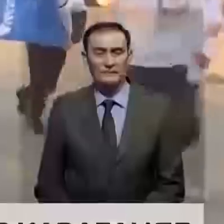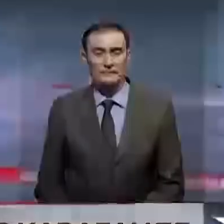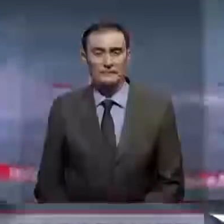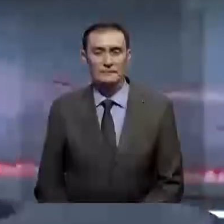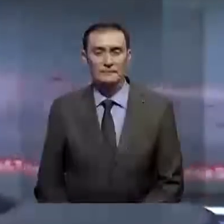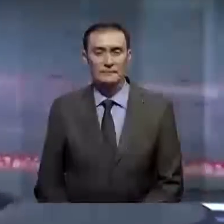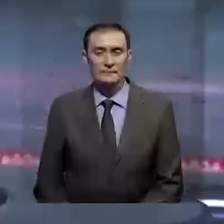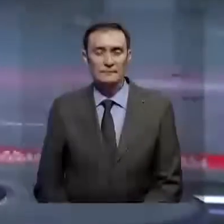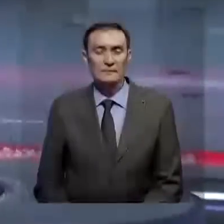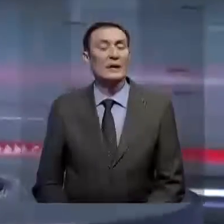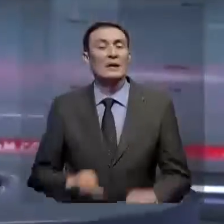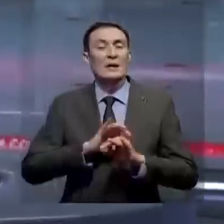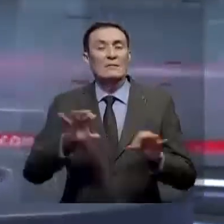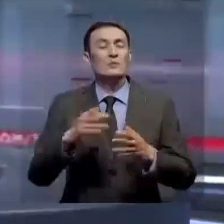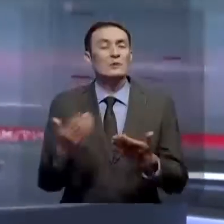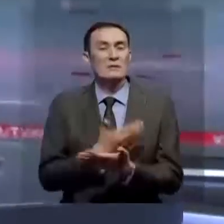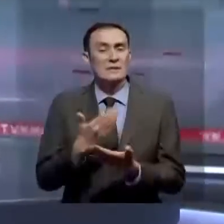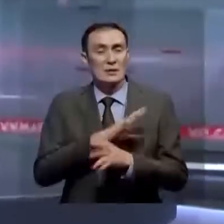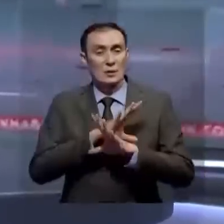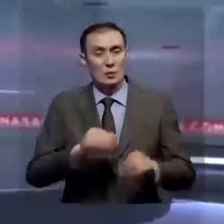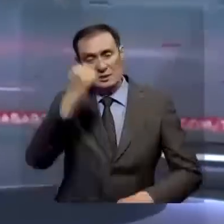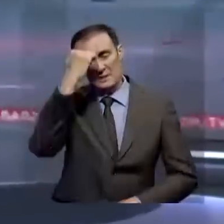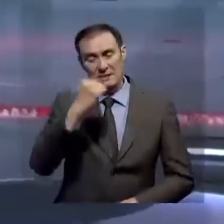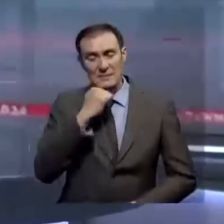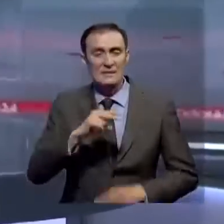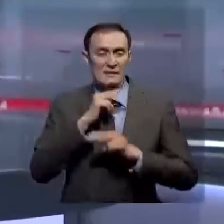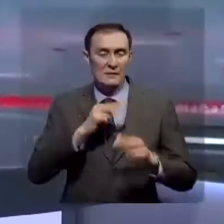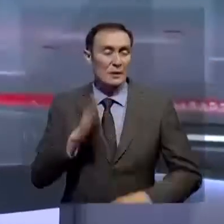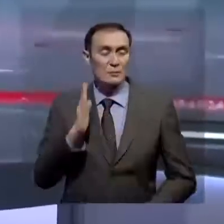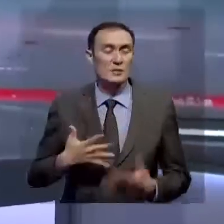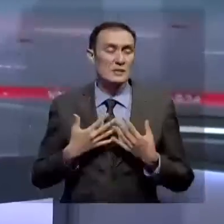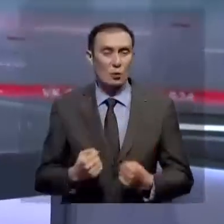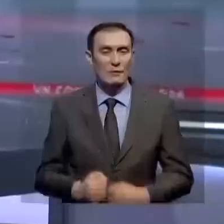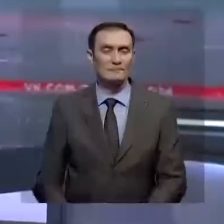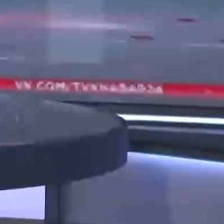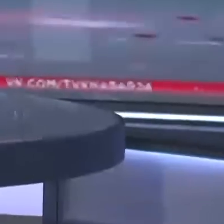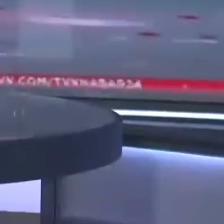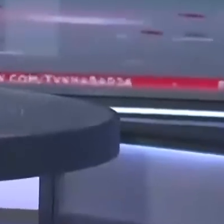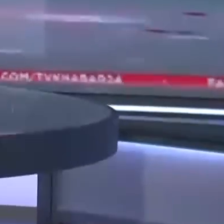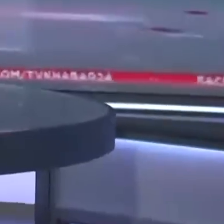На этом наш выпуск завершен. Спасибо, что были с нами. Всего доброго.